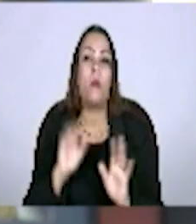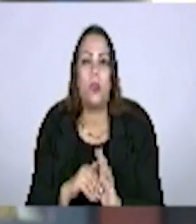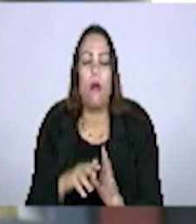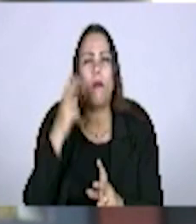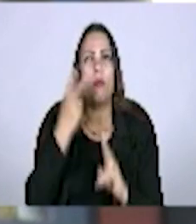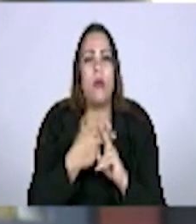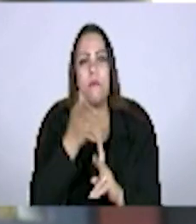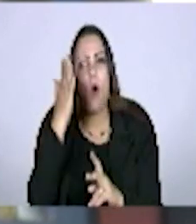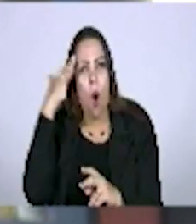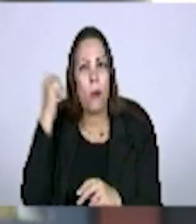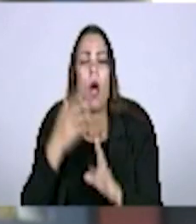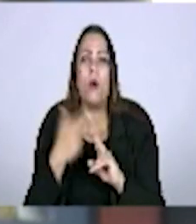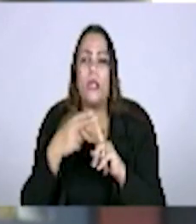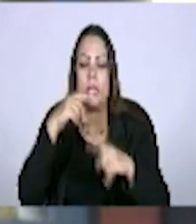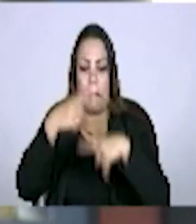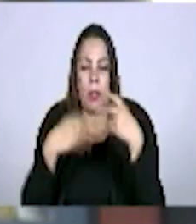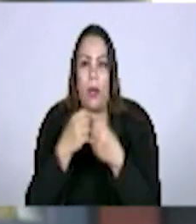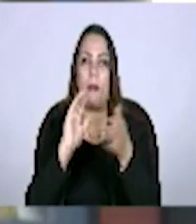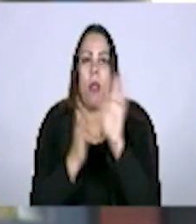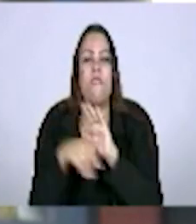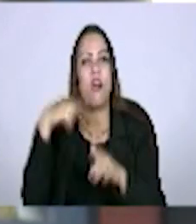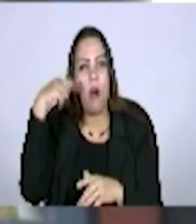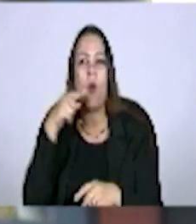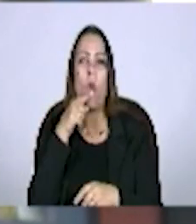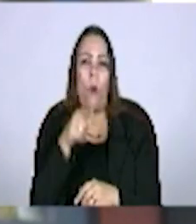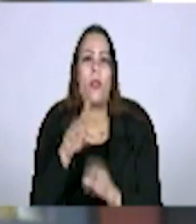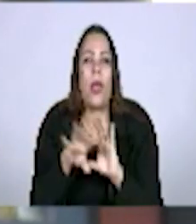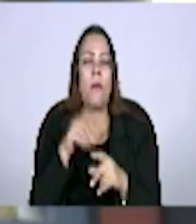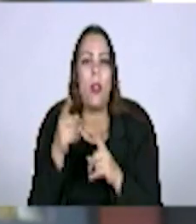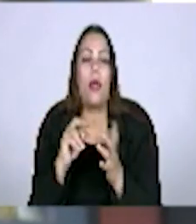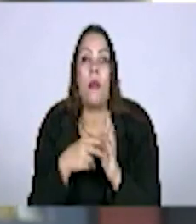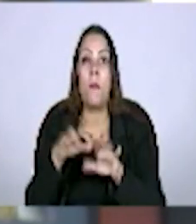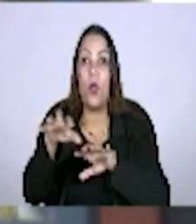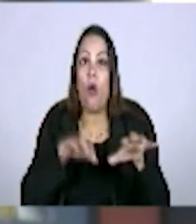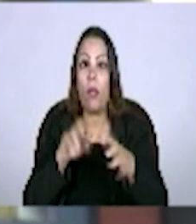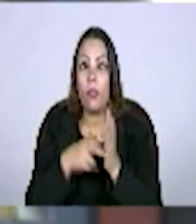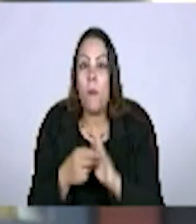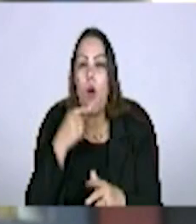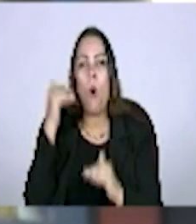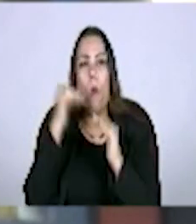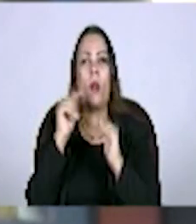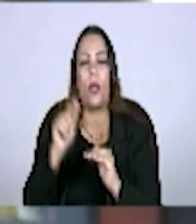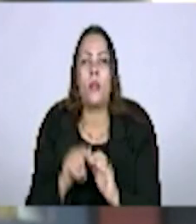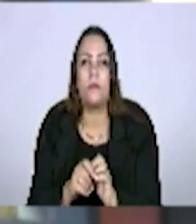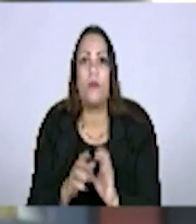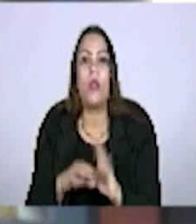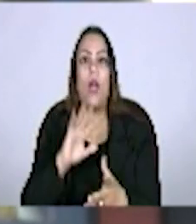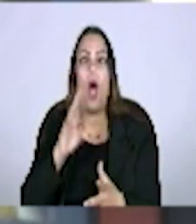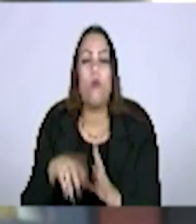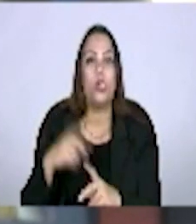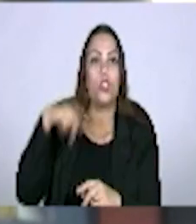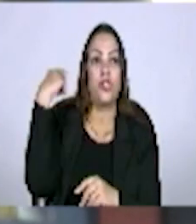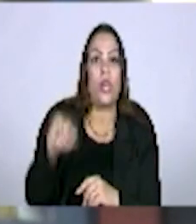الخبراء او من يتابعون هذا الملف بيتوقع ان ممكن ايران تصل لهذا المستوى او انها توجه